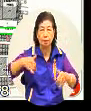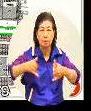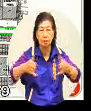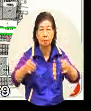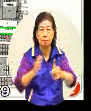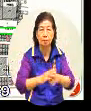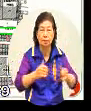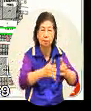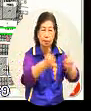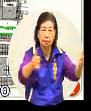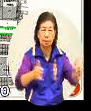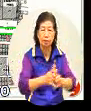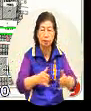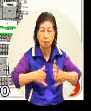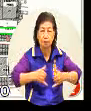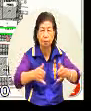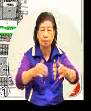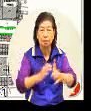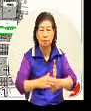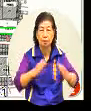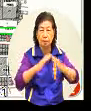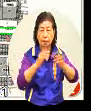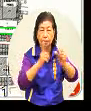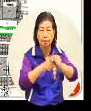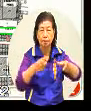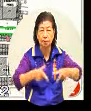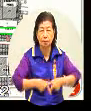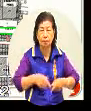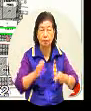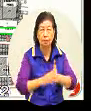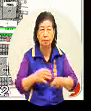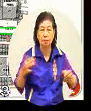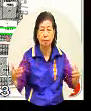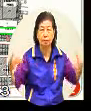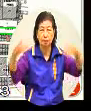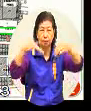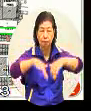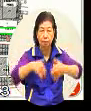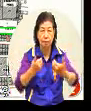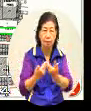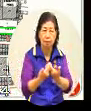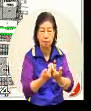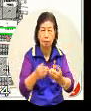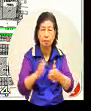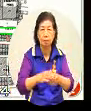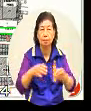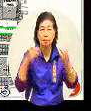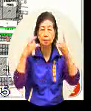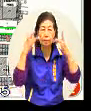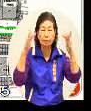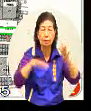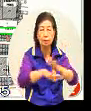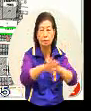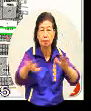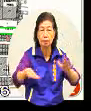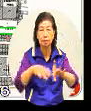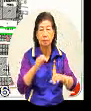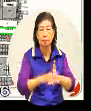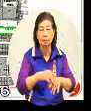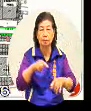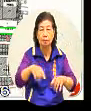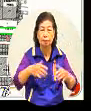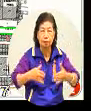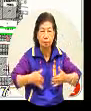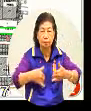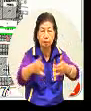会使讲这是市中心啦、啊，这人口上多，啊，这菜市啊，这菜市啊，哈，啊，会使讲这路头尾拢